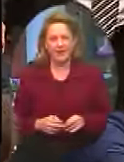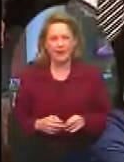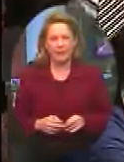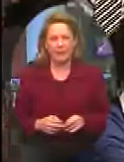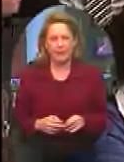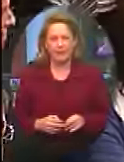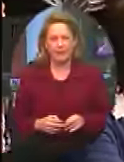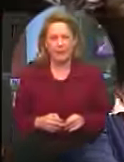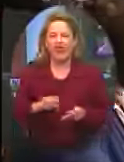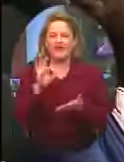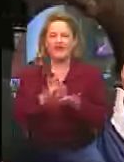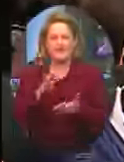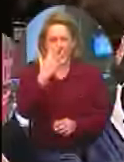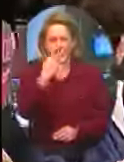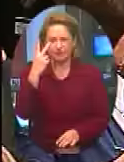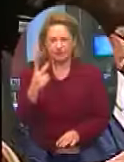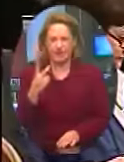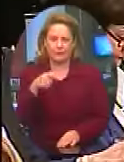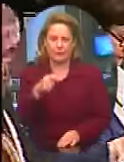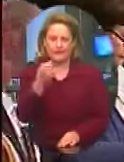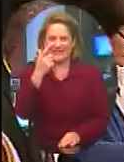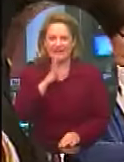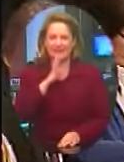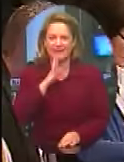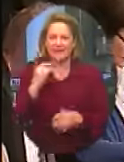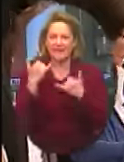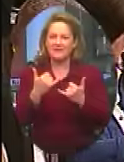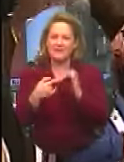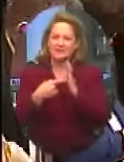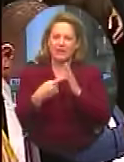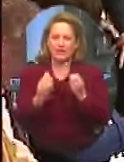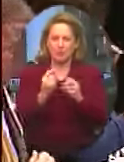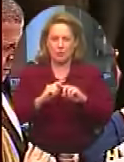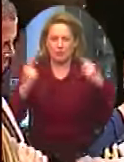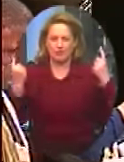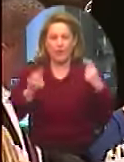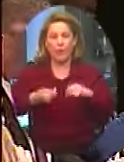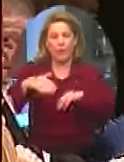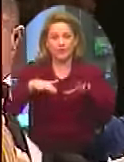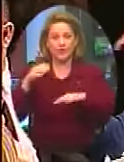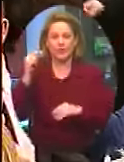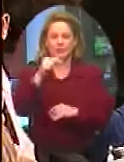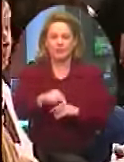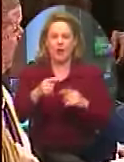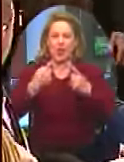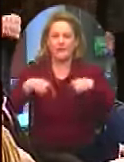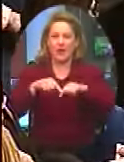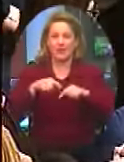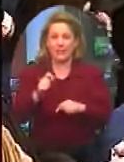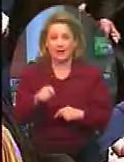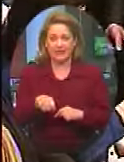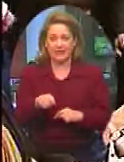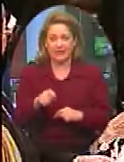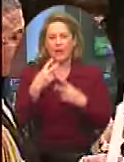סעיף 52 השנוי במחלוקת הביא למחזה יוצא דופן. ראש ממשלה שבא לדבר בפני ועדה בכנסת ולענות